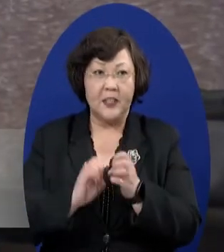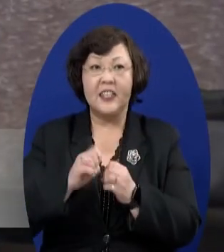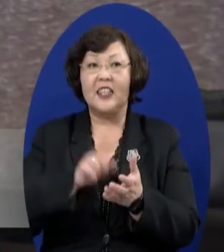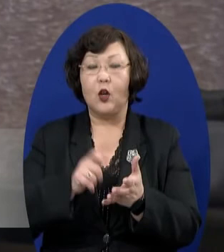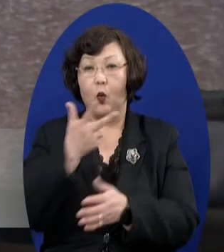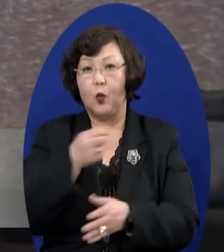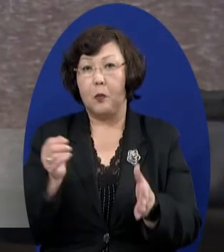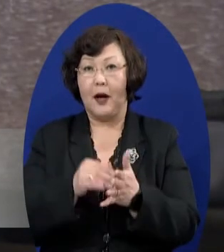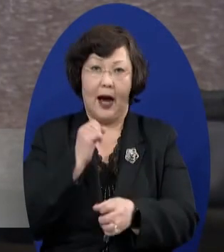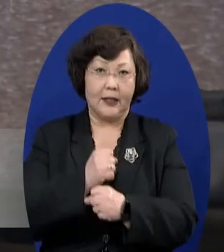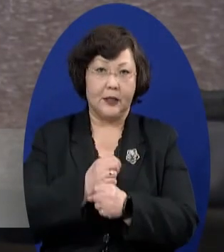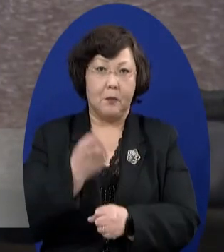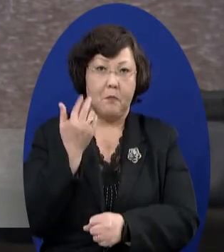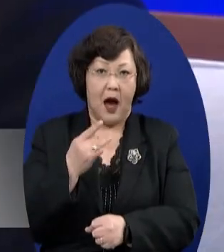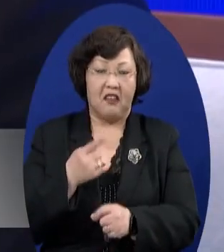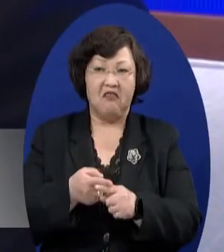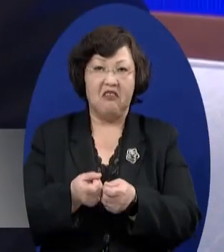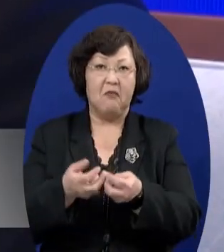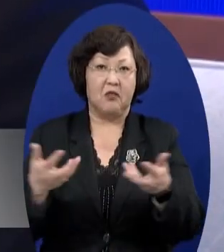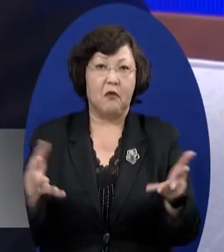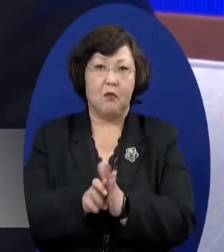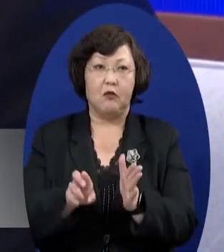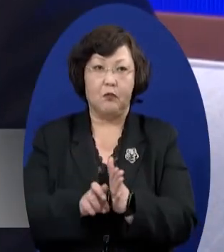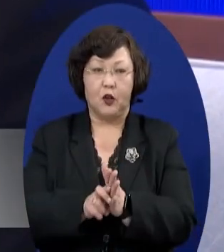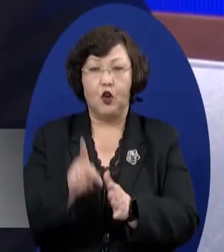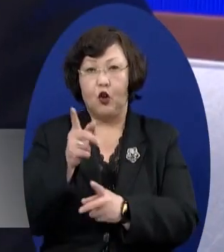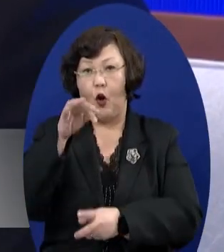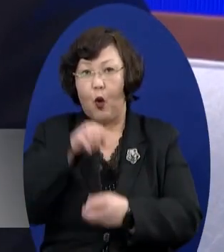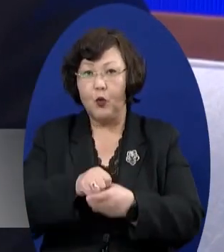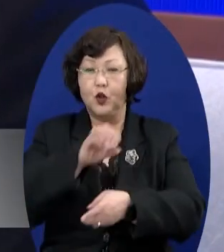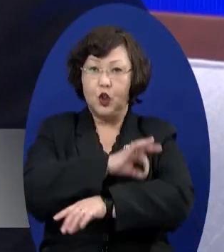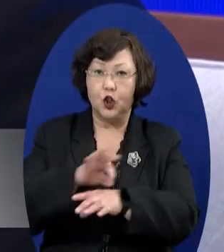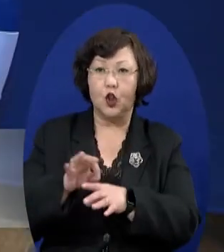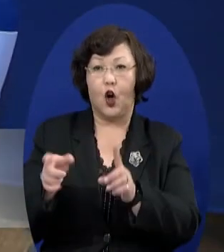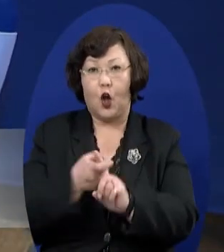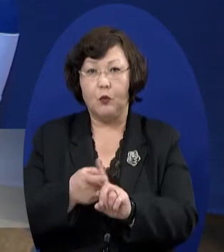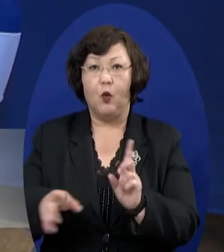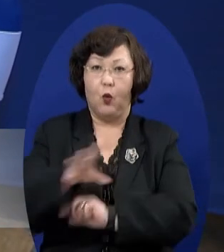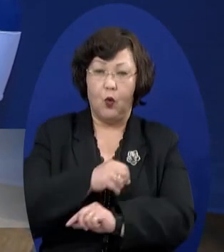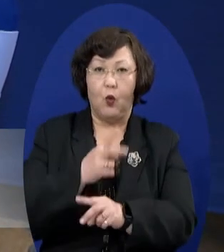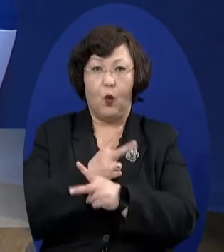гаруй ажлын байр энд бий болно. Тиймээс товлсон төслүүдийн хөрөнгө оруулалт, түүнийг тойрсон эрхсэн шинжилэл,